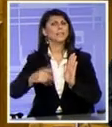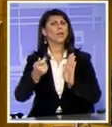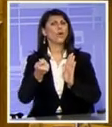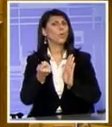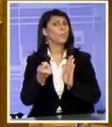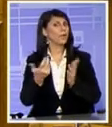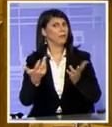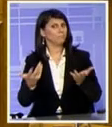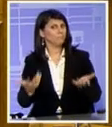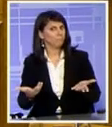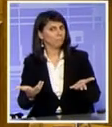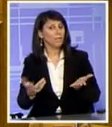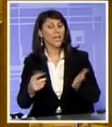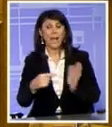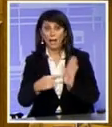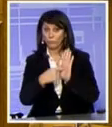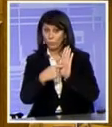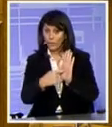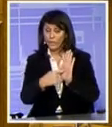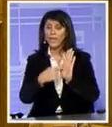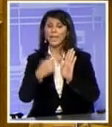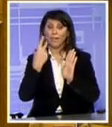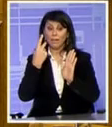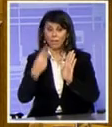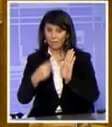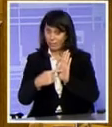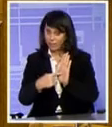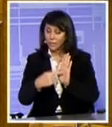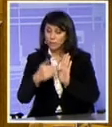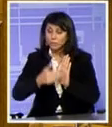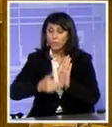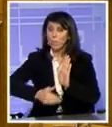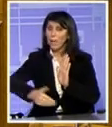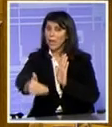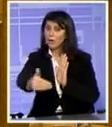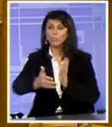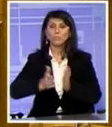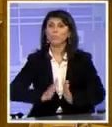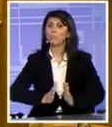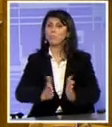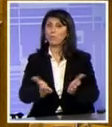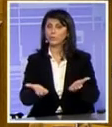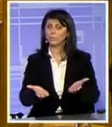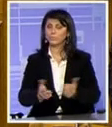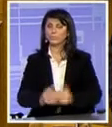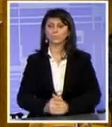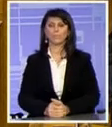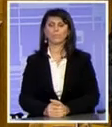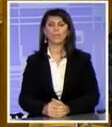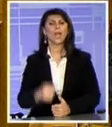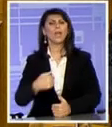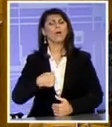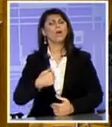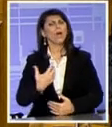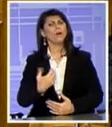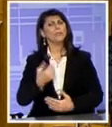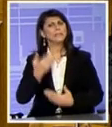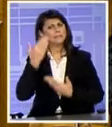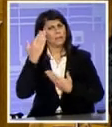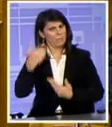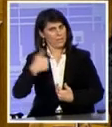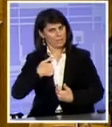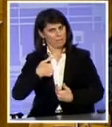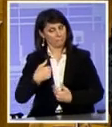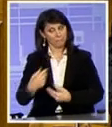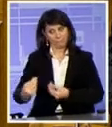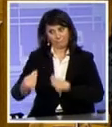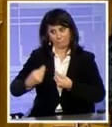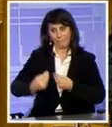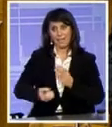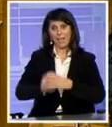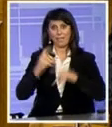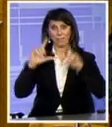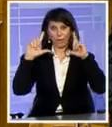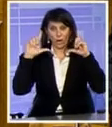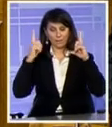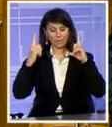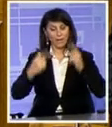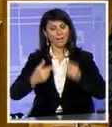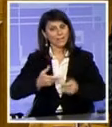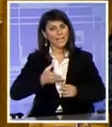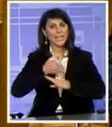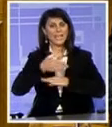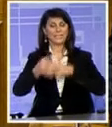και προδικάζει την μελλοντική της πορεία. Έχω την τιμή να τον εισηγούμε εκ μέρους Νέας Δημοκρατίας με απόλυτη συνέστηση της